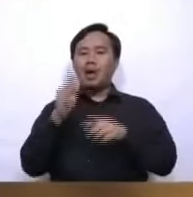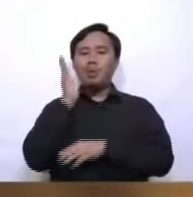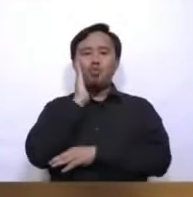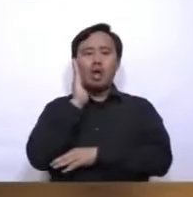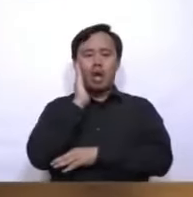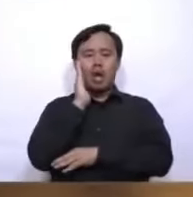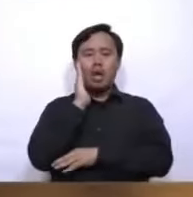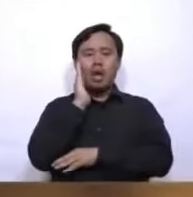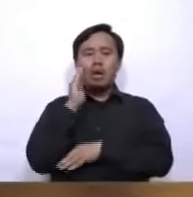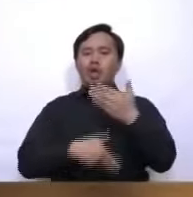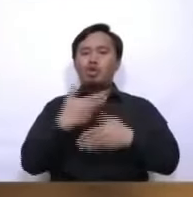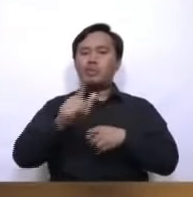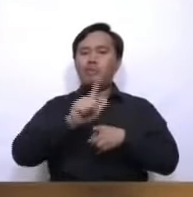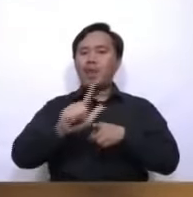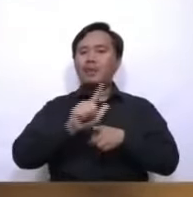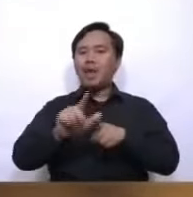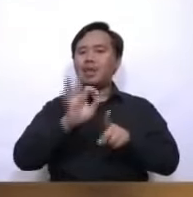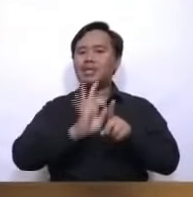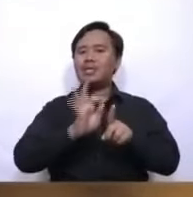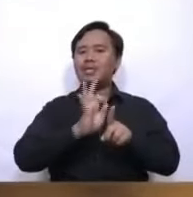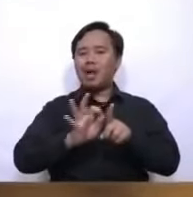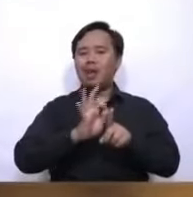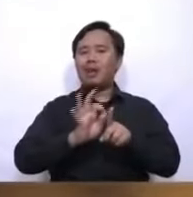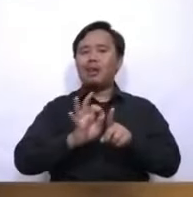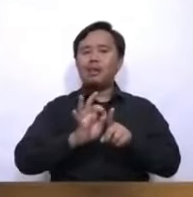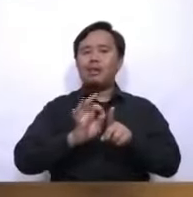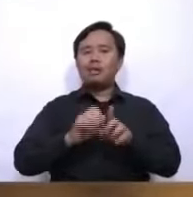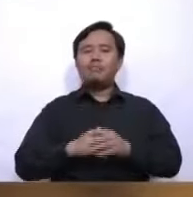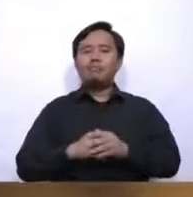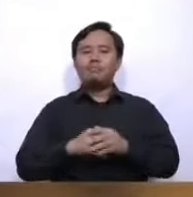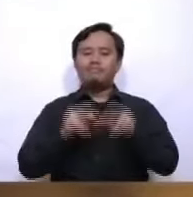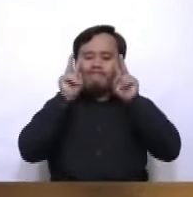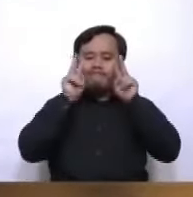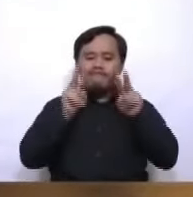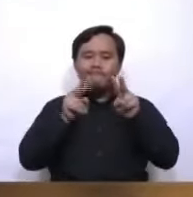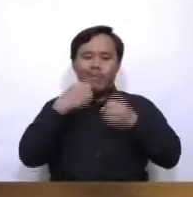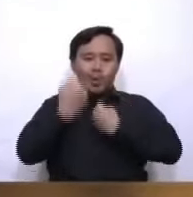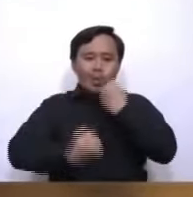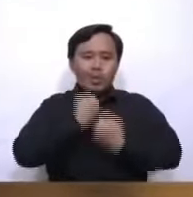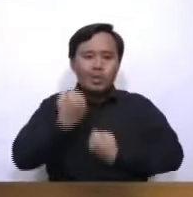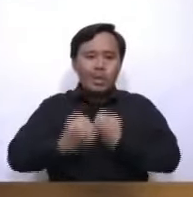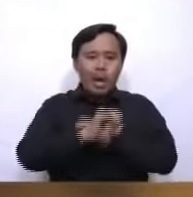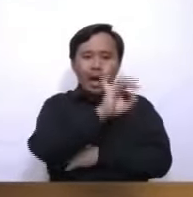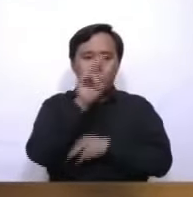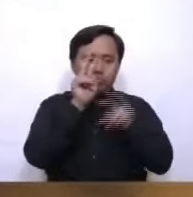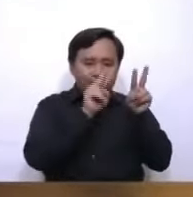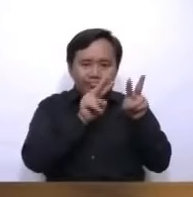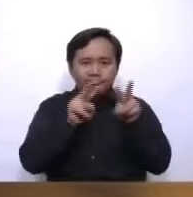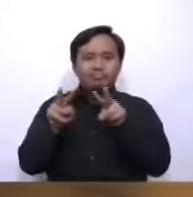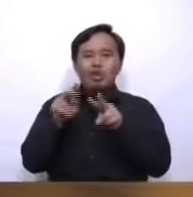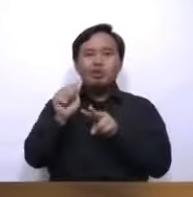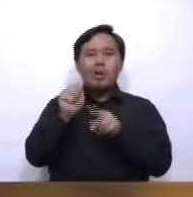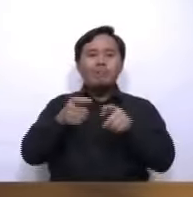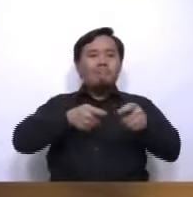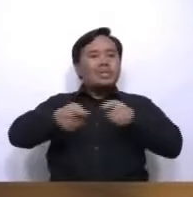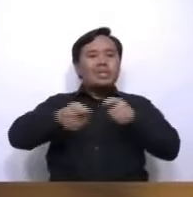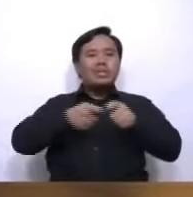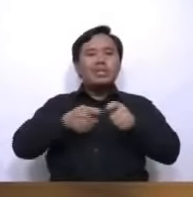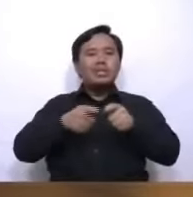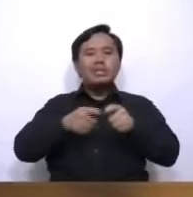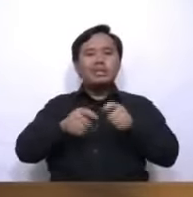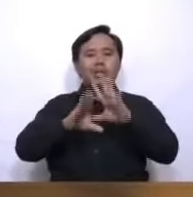adanya pelatihan keterampilan digital dan melihat usaha-usaha yang lain sehingga memulai bisnis bekerja